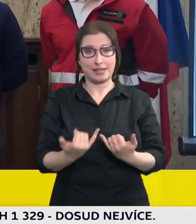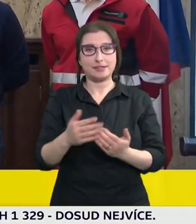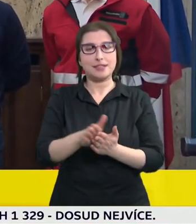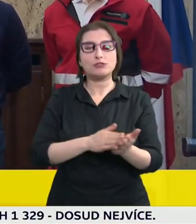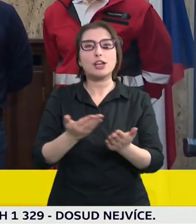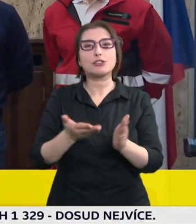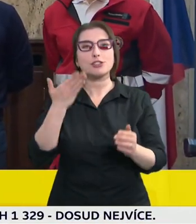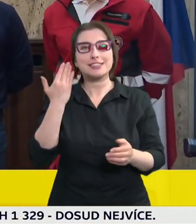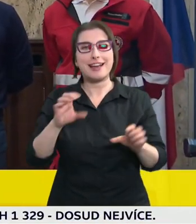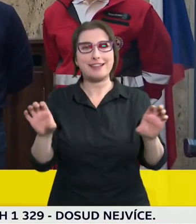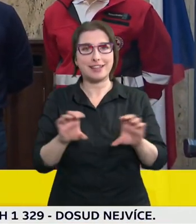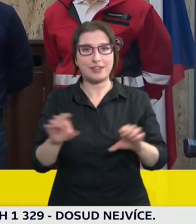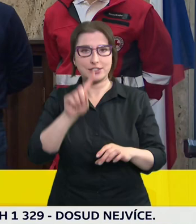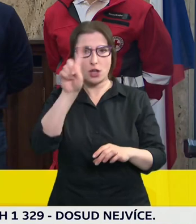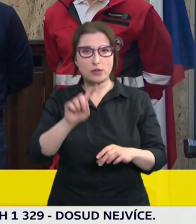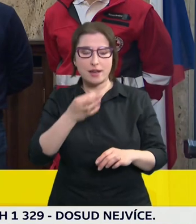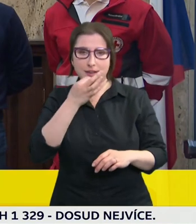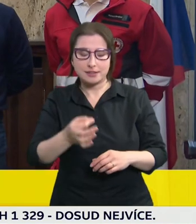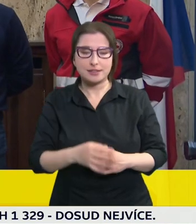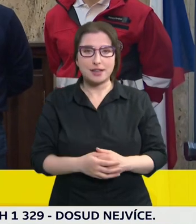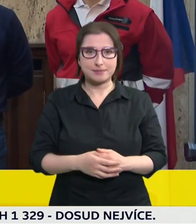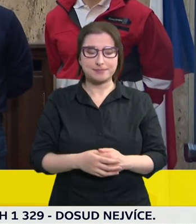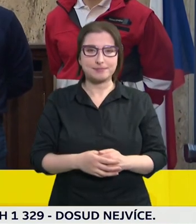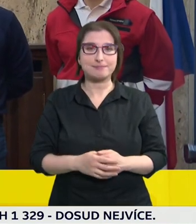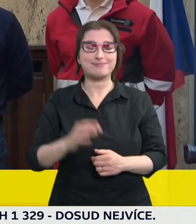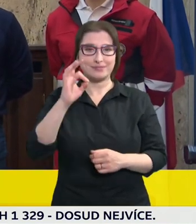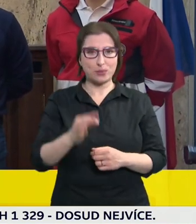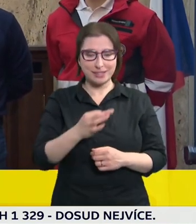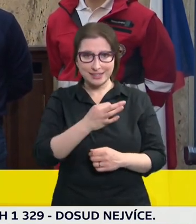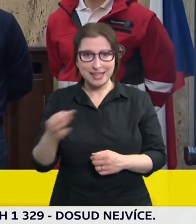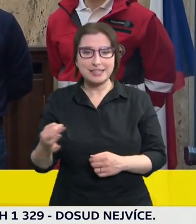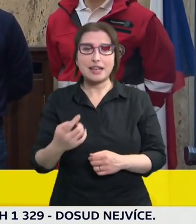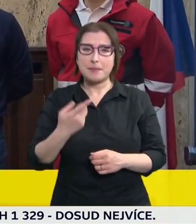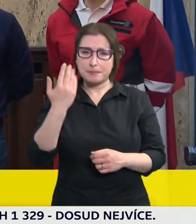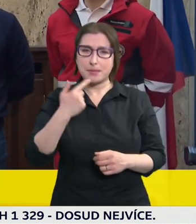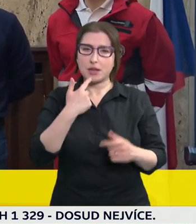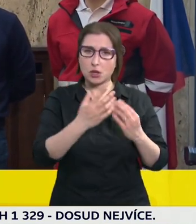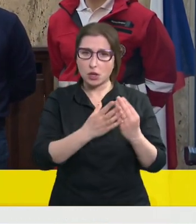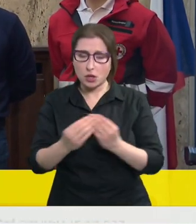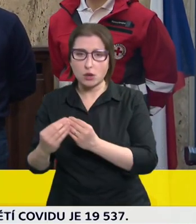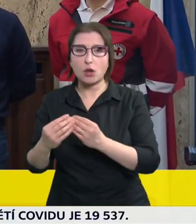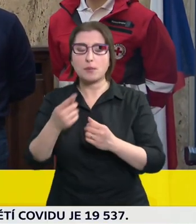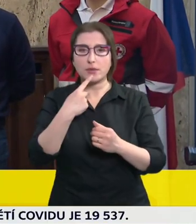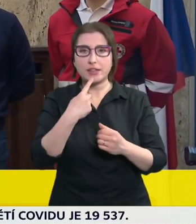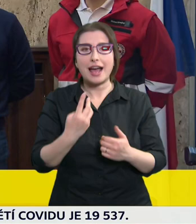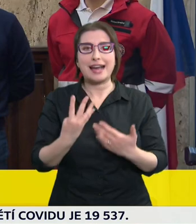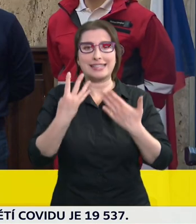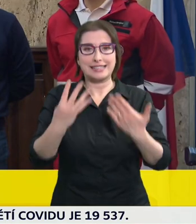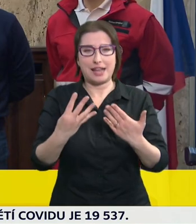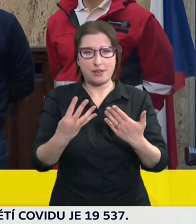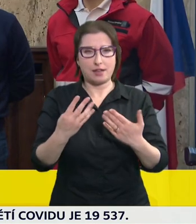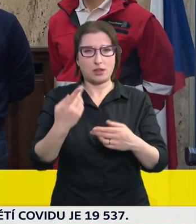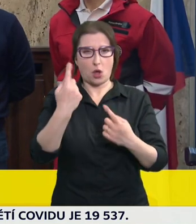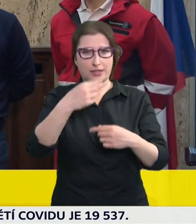televize. Petr Kozlíček, Česká televize, dobrý den. Když se tady hovořilo o té možnosti 9 lůžek v Sasku, tak ten první